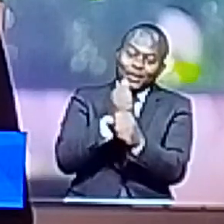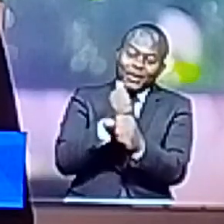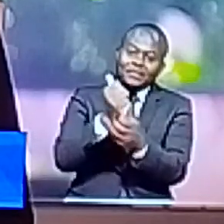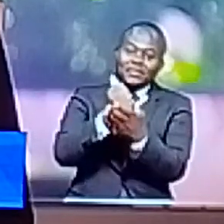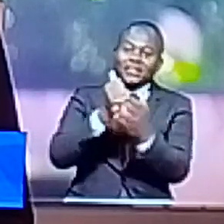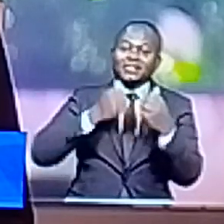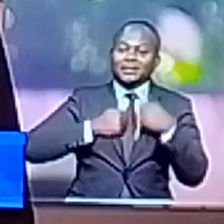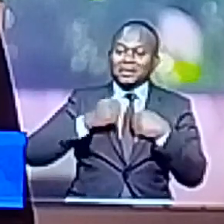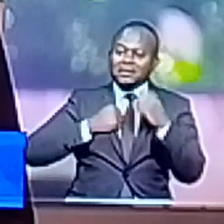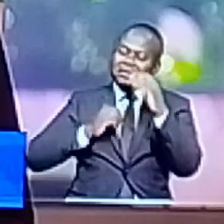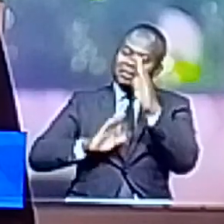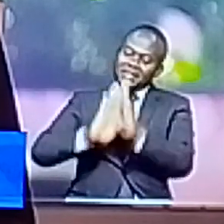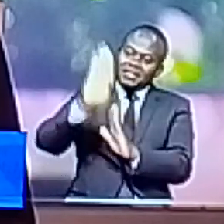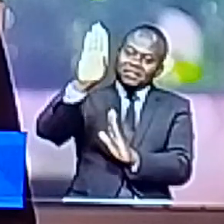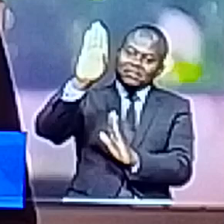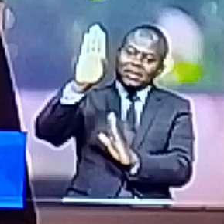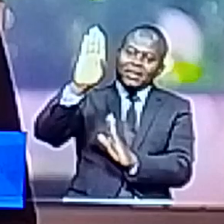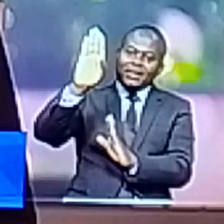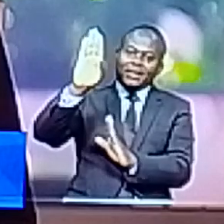imbere